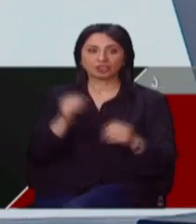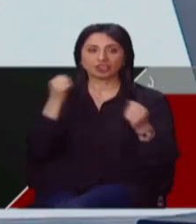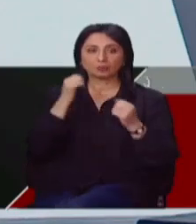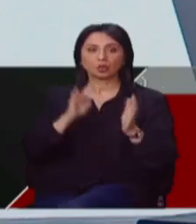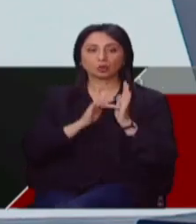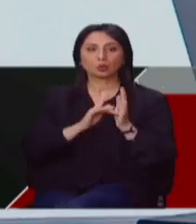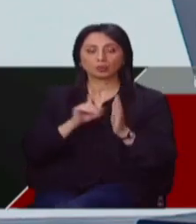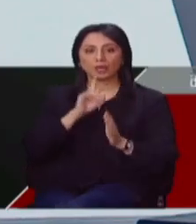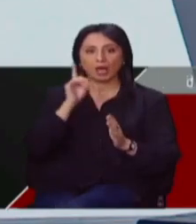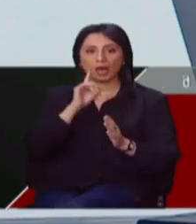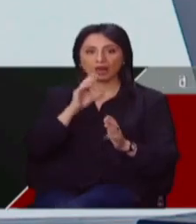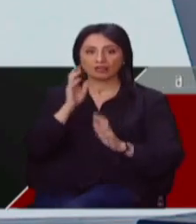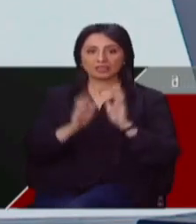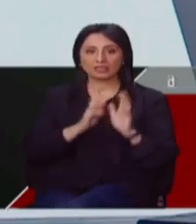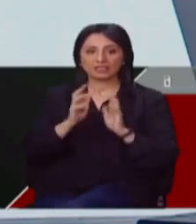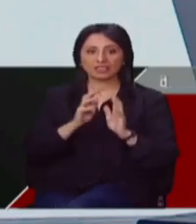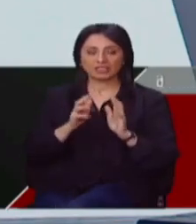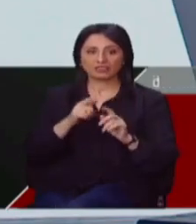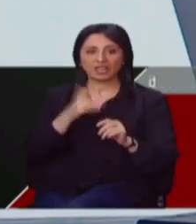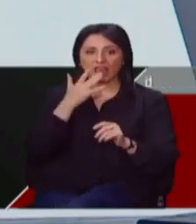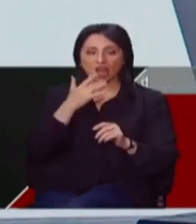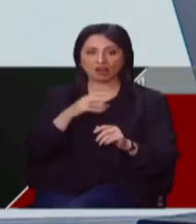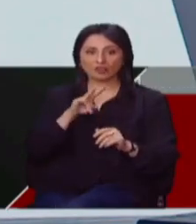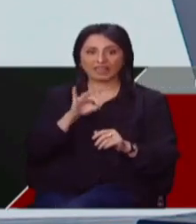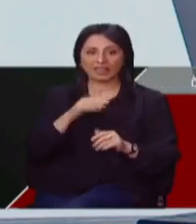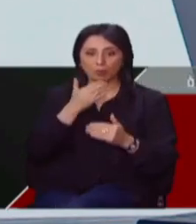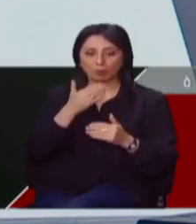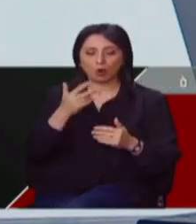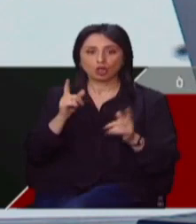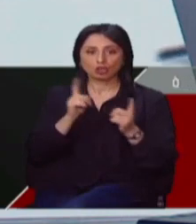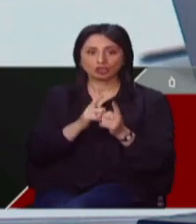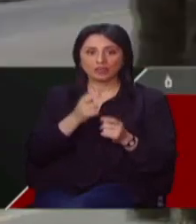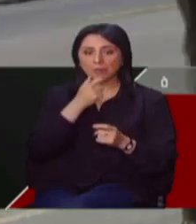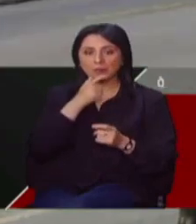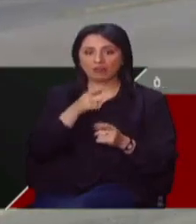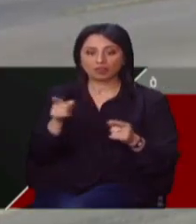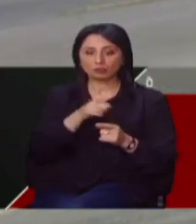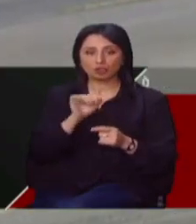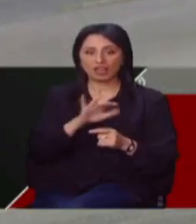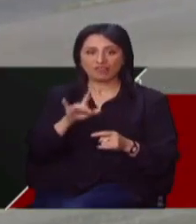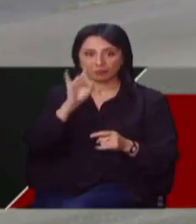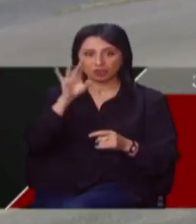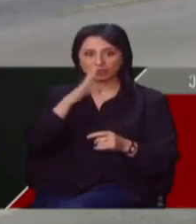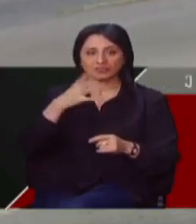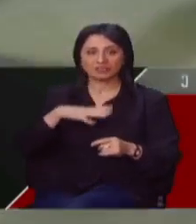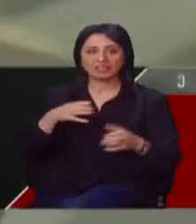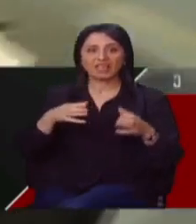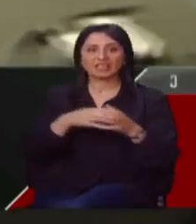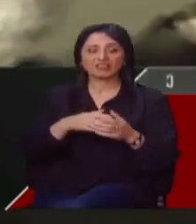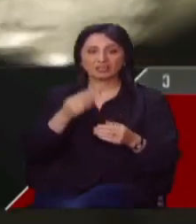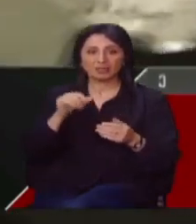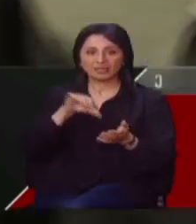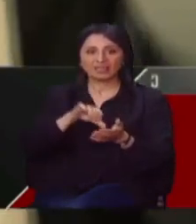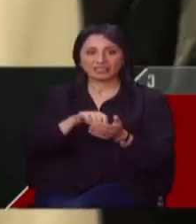Sportis turizmisa da ახალგაზრდობის საერთაშორისო ფონდმა ეროვნული ლიგის ბოლო ტურის შეხვედრაზე მაყურებლებს შორის ევროპის ჩემპიონატზე საქართველოს ნაკრების